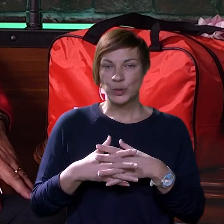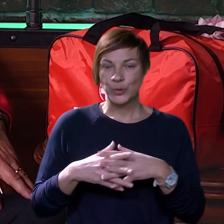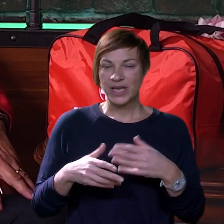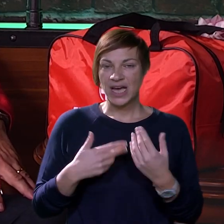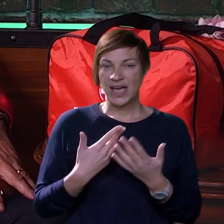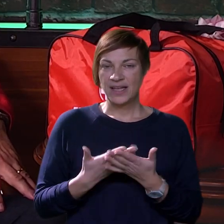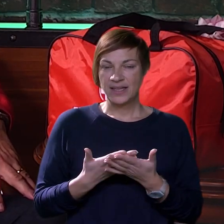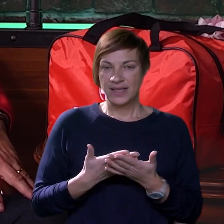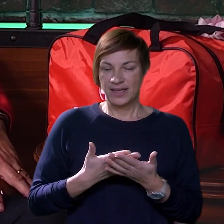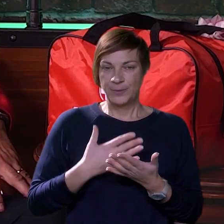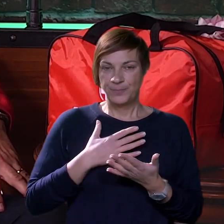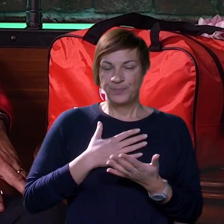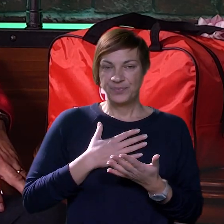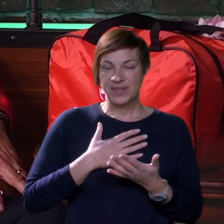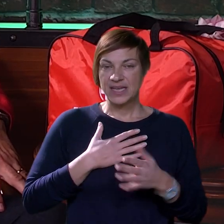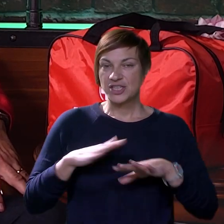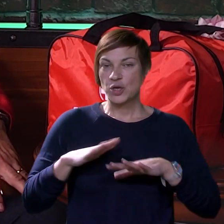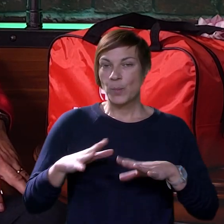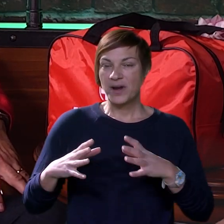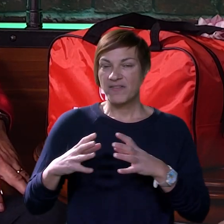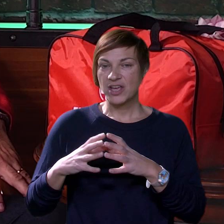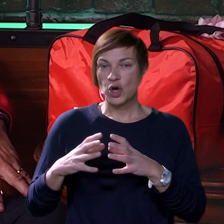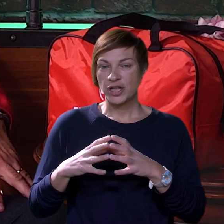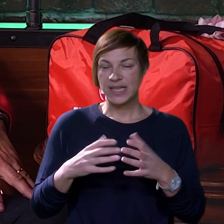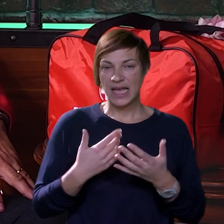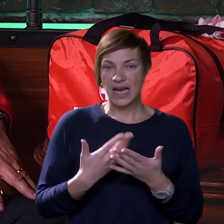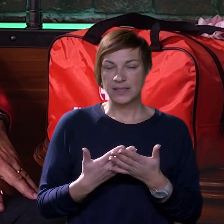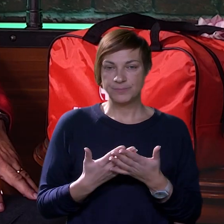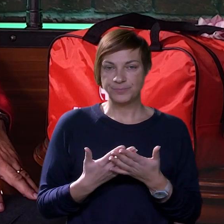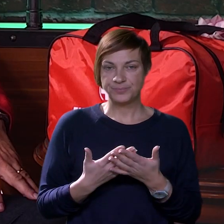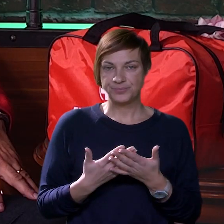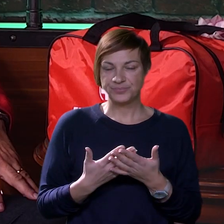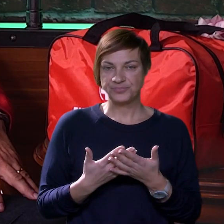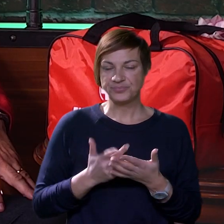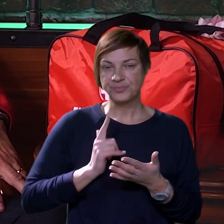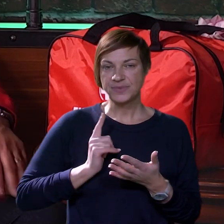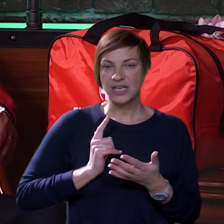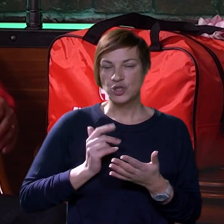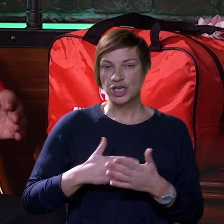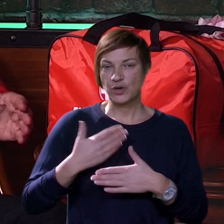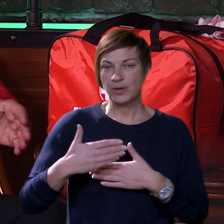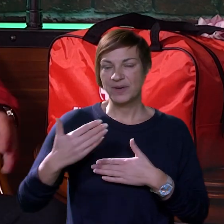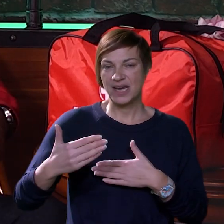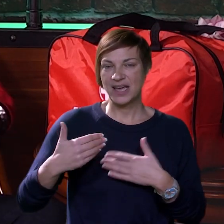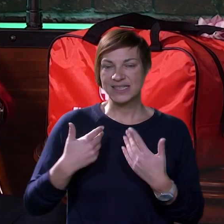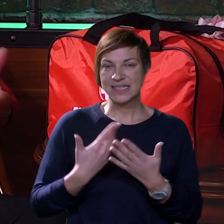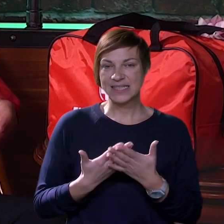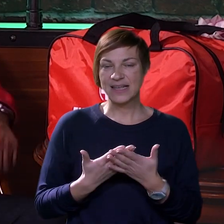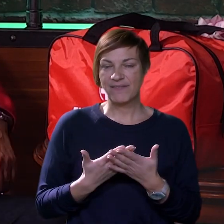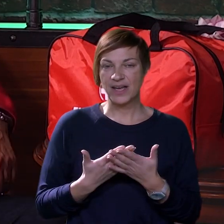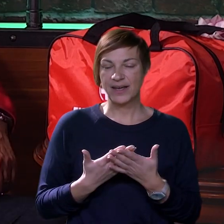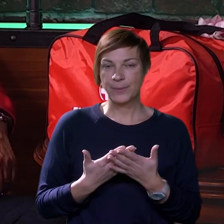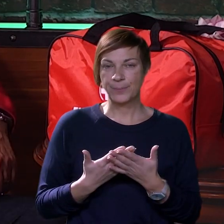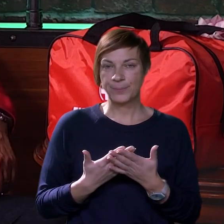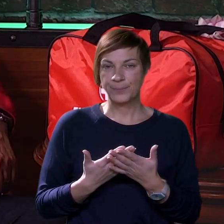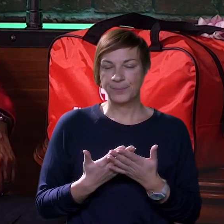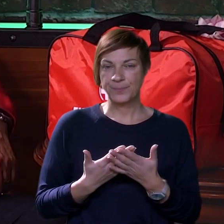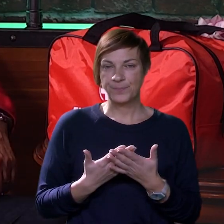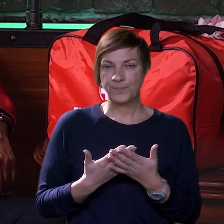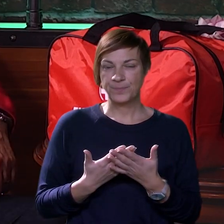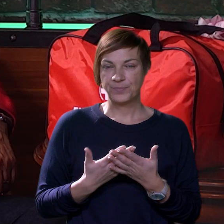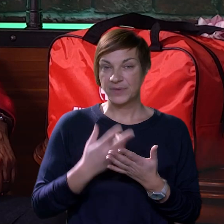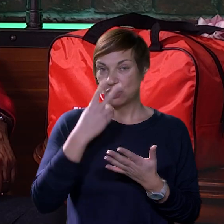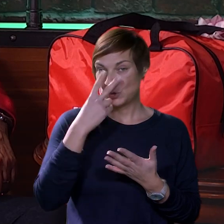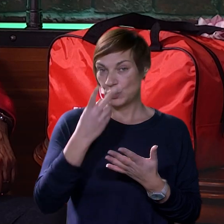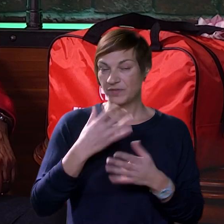i naših ovih upravnih odjela. Tako da očekujem i dalje nastavak